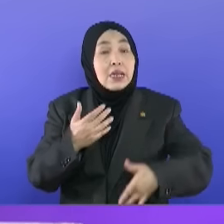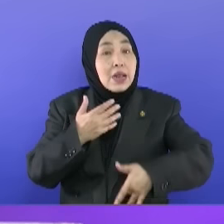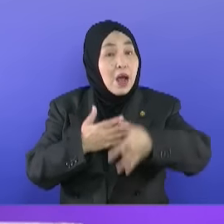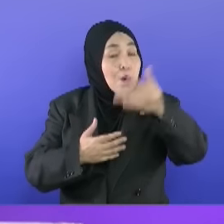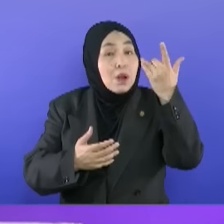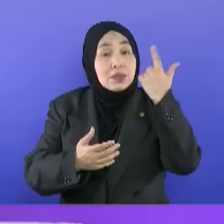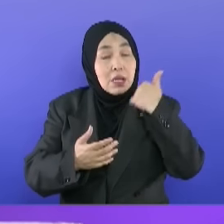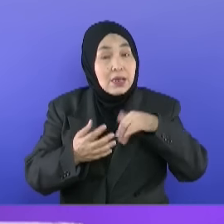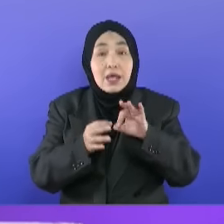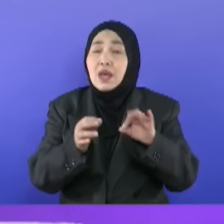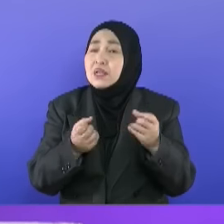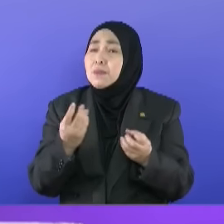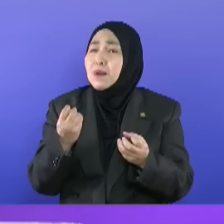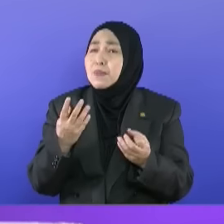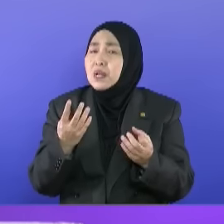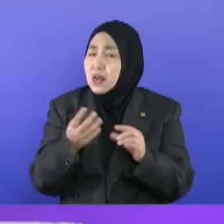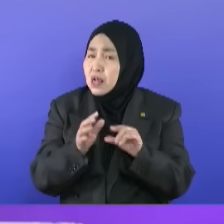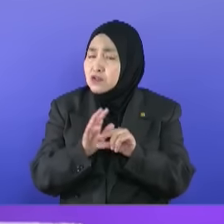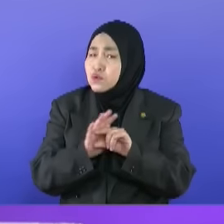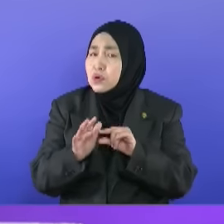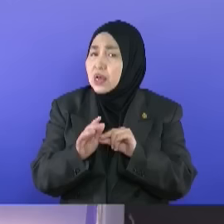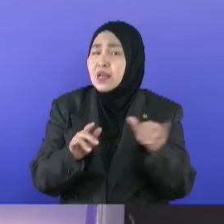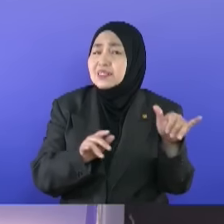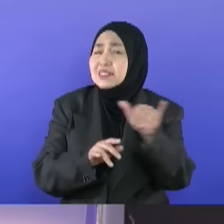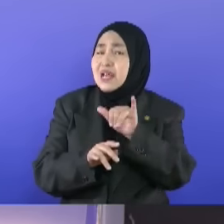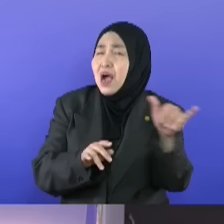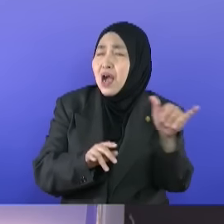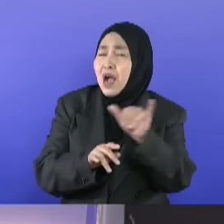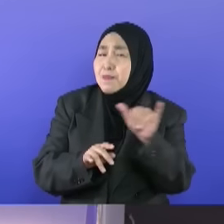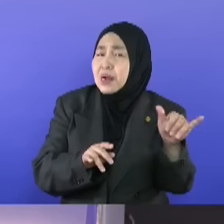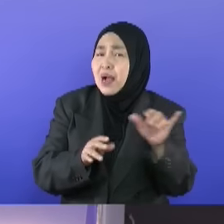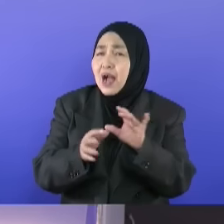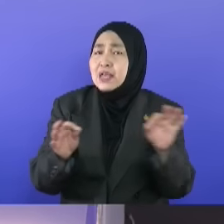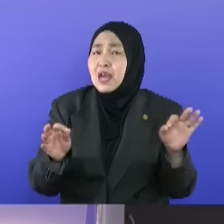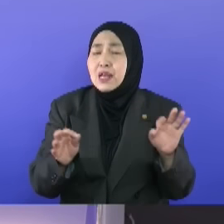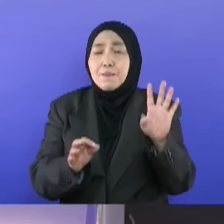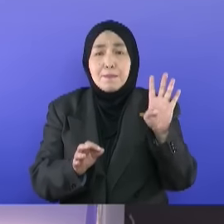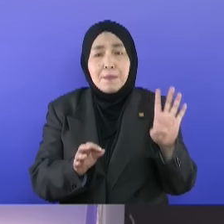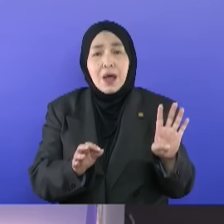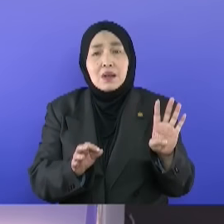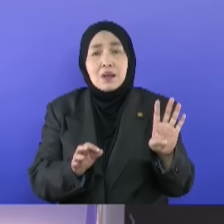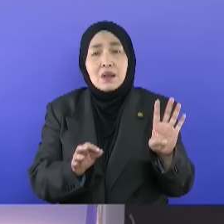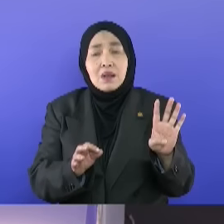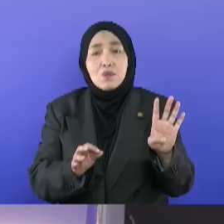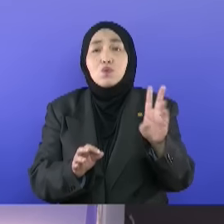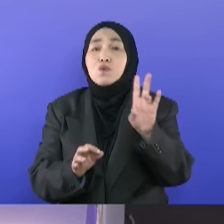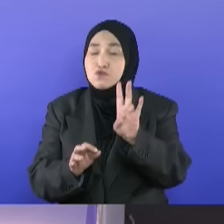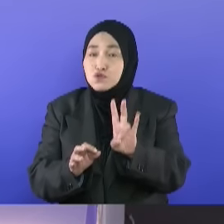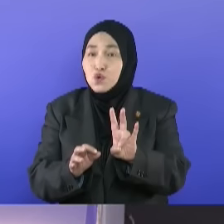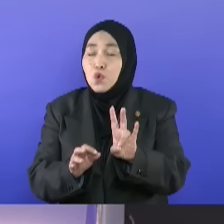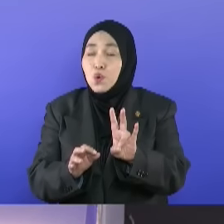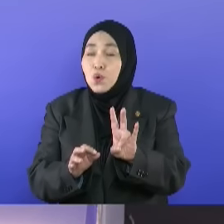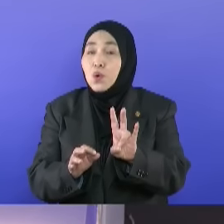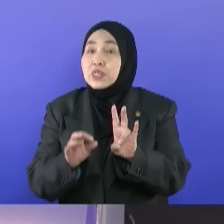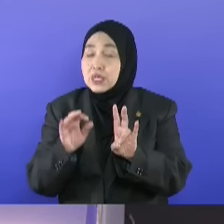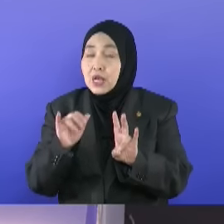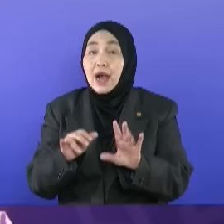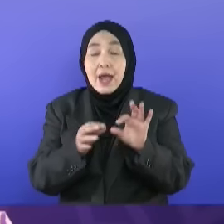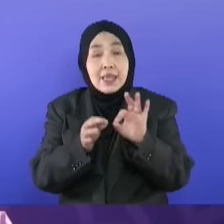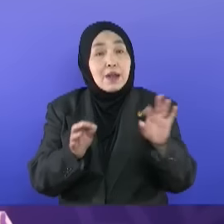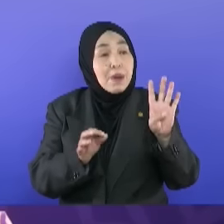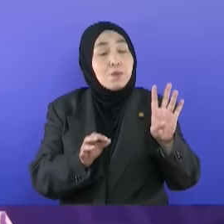maklumkan ayat ke berapa dalam surah al-Baqarah yang sama sebiji dengan ayat ini. Ayat 40 tu 7. Ha ya. Ayat